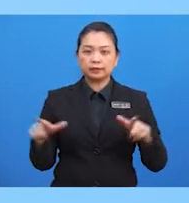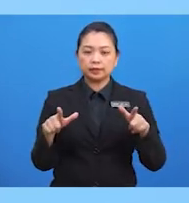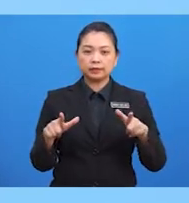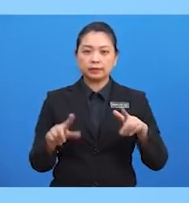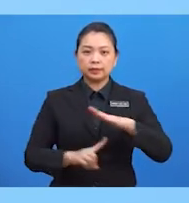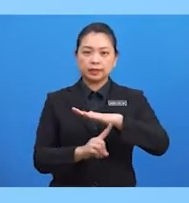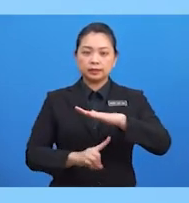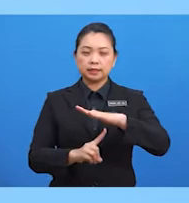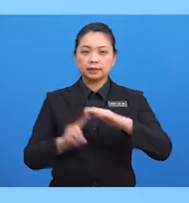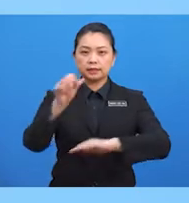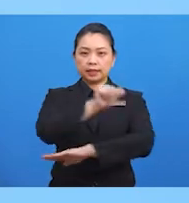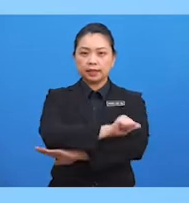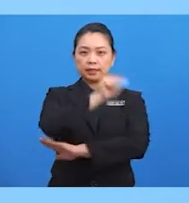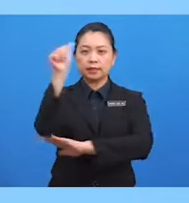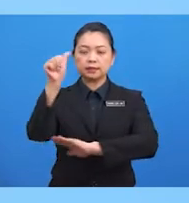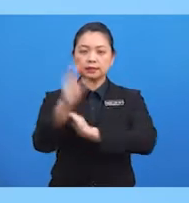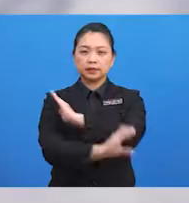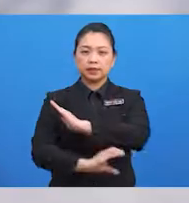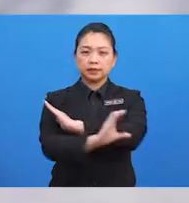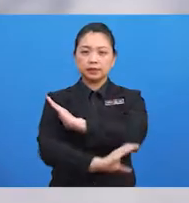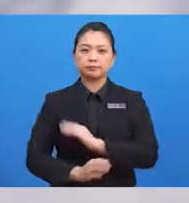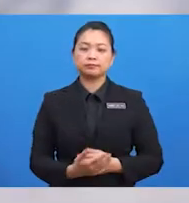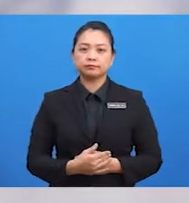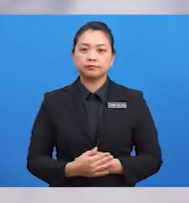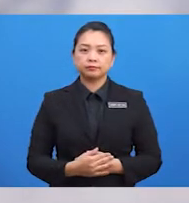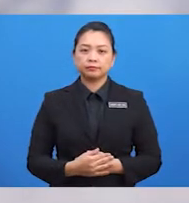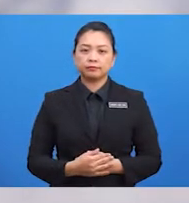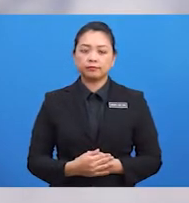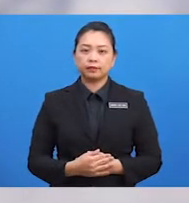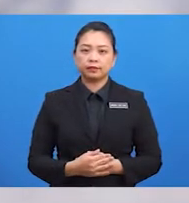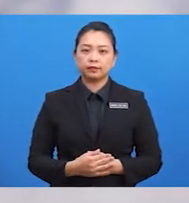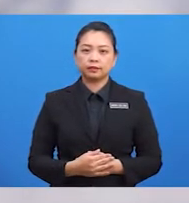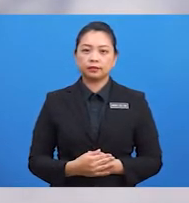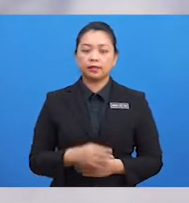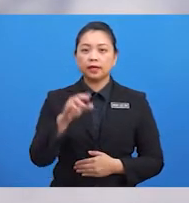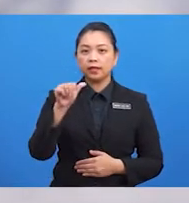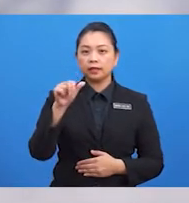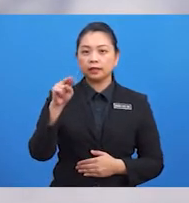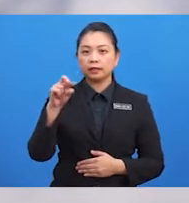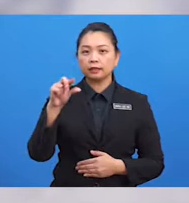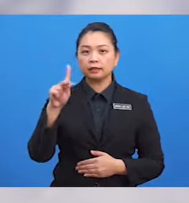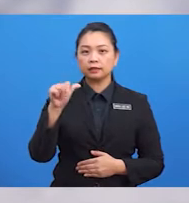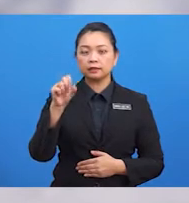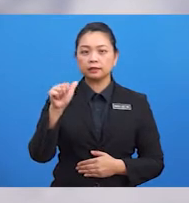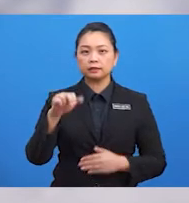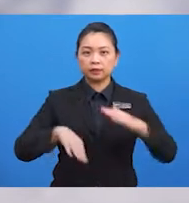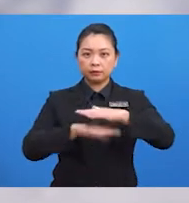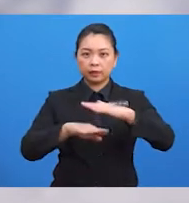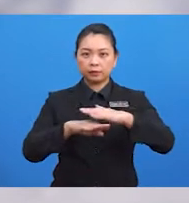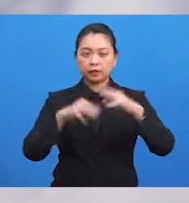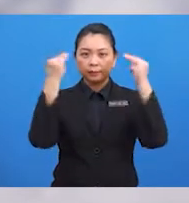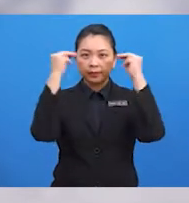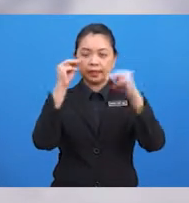melaksanakan dasar angkasa negara. Agensi ini berada di bawah Kementerian